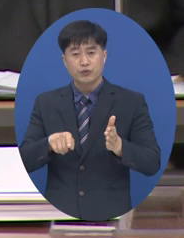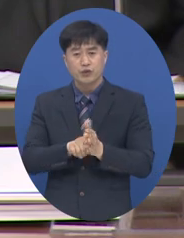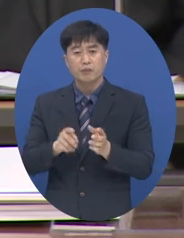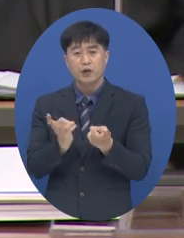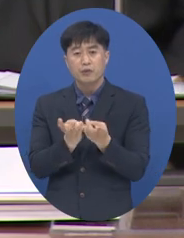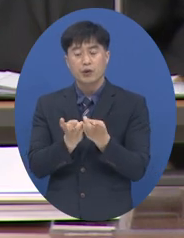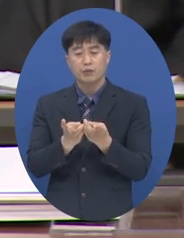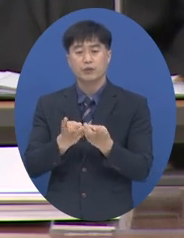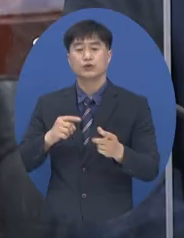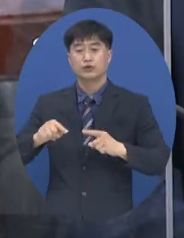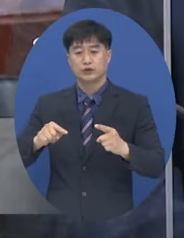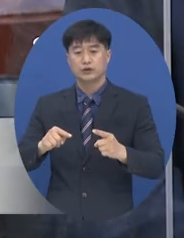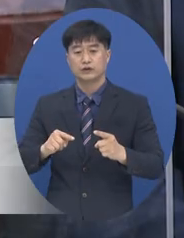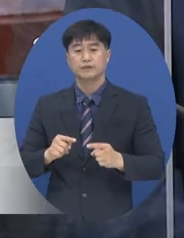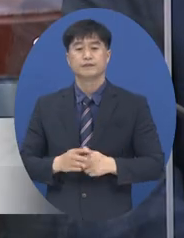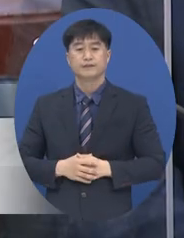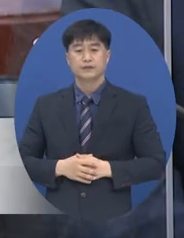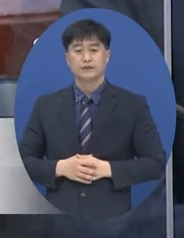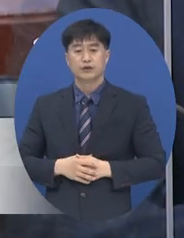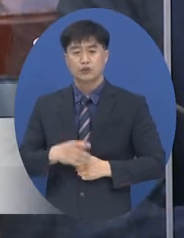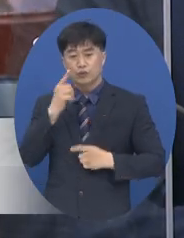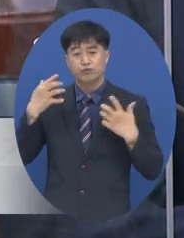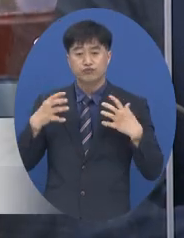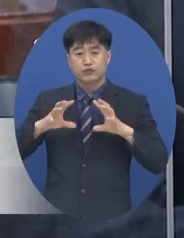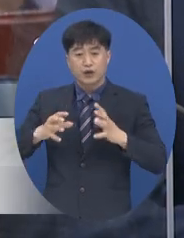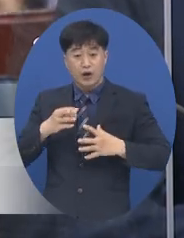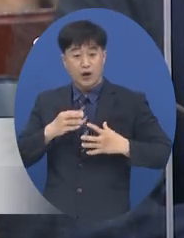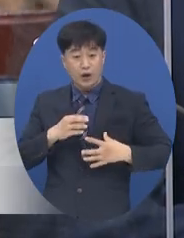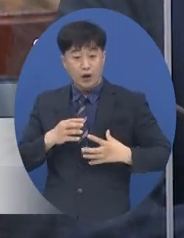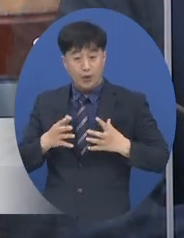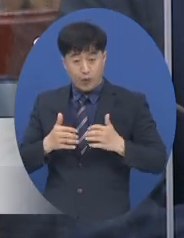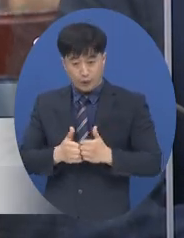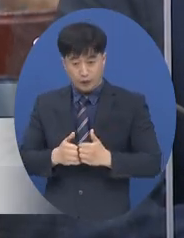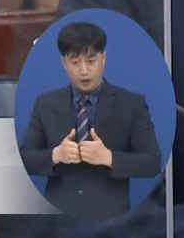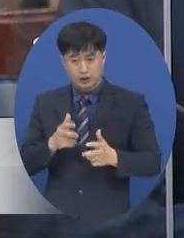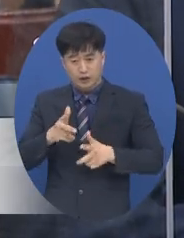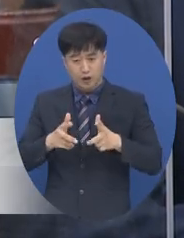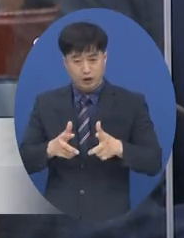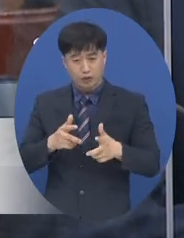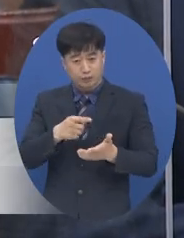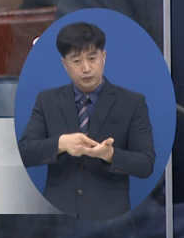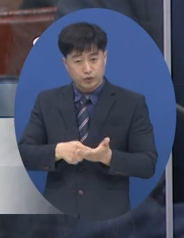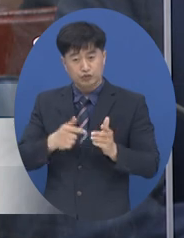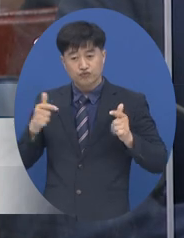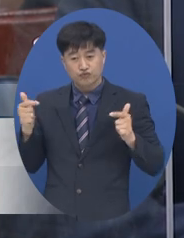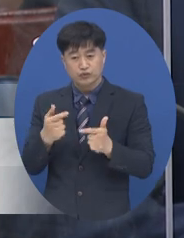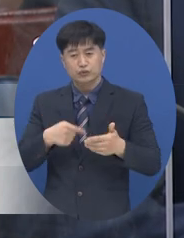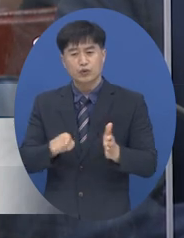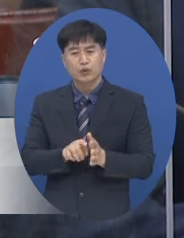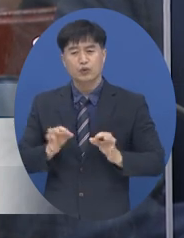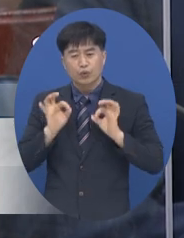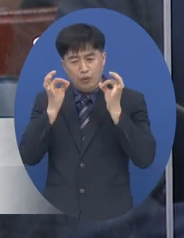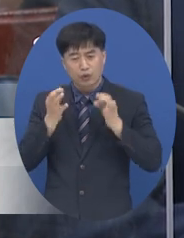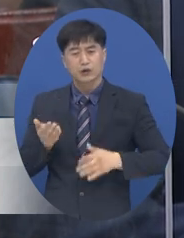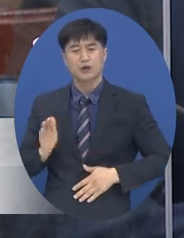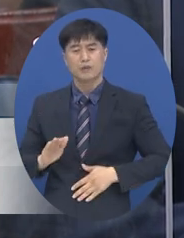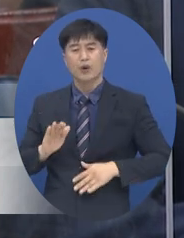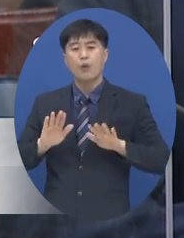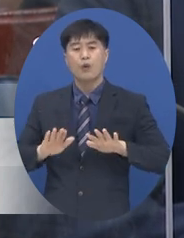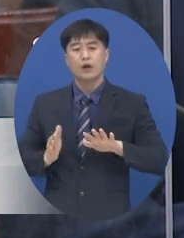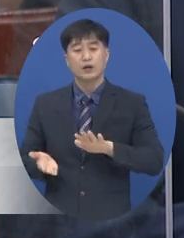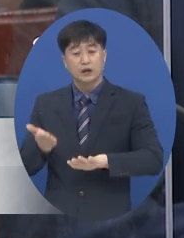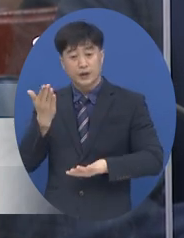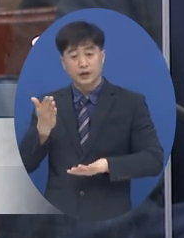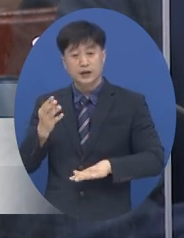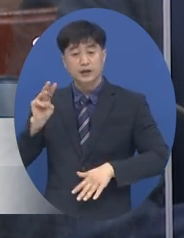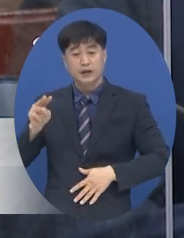집중 됐습니다 정부와 국회가 이렇게 죽이 참 재로 줄이기 위해 여가 아무리 해도 여전히 올해 상반기에만